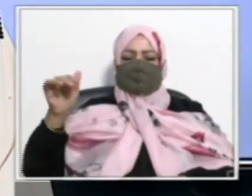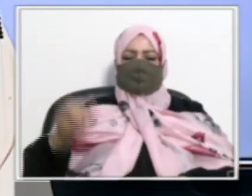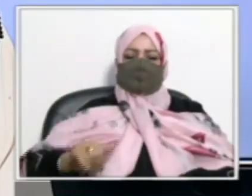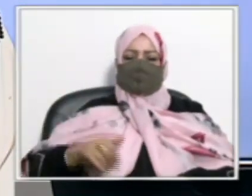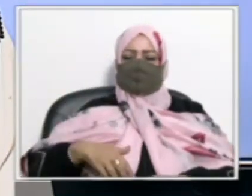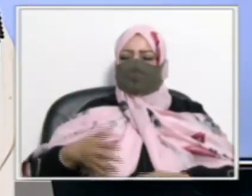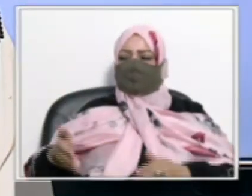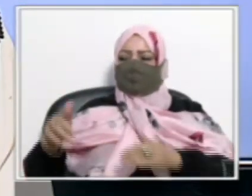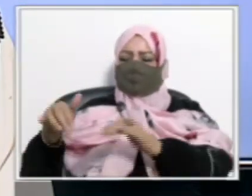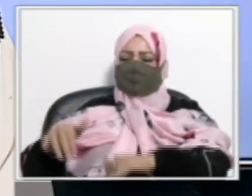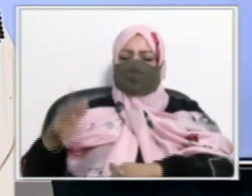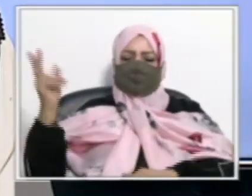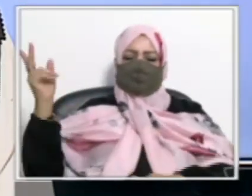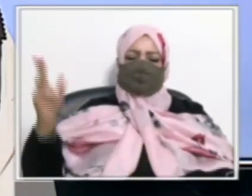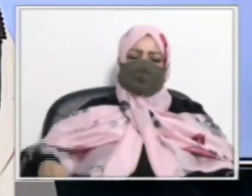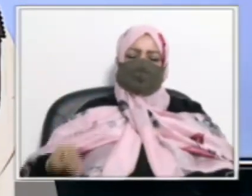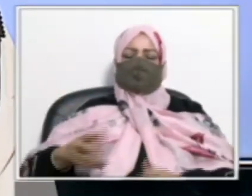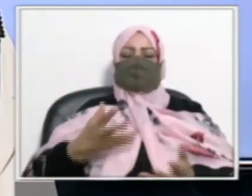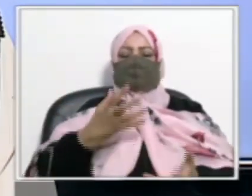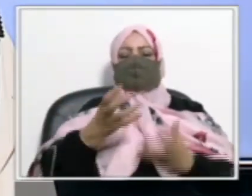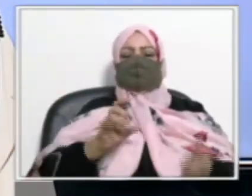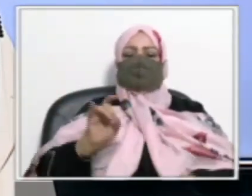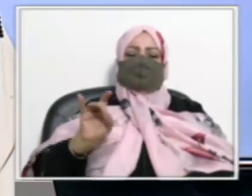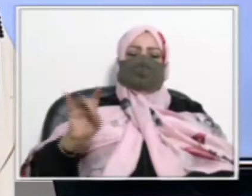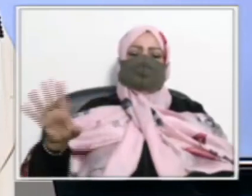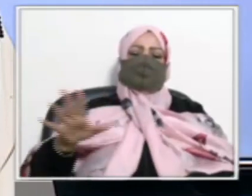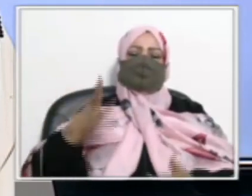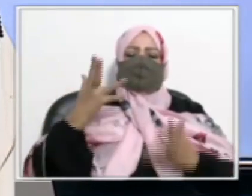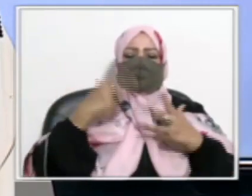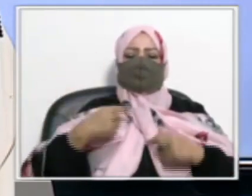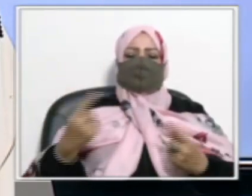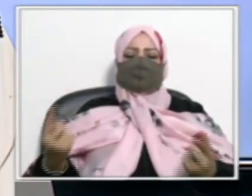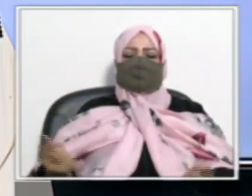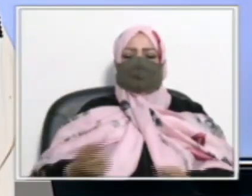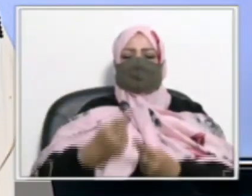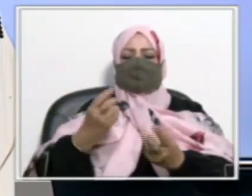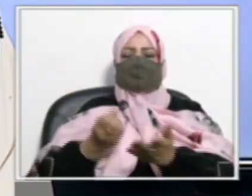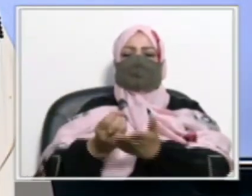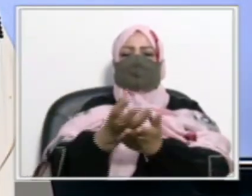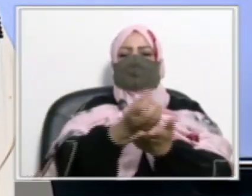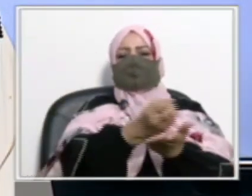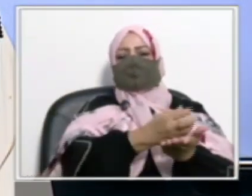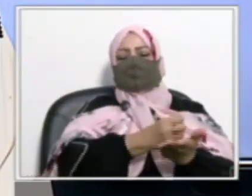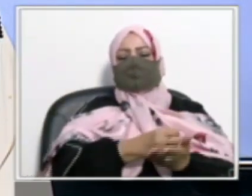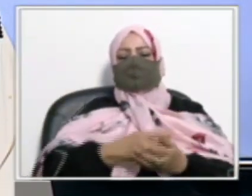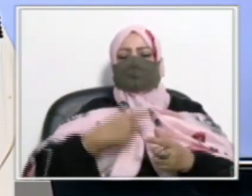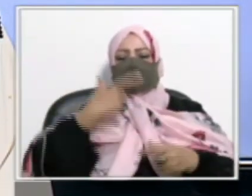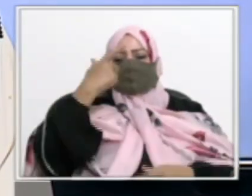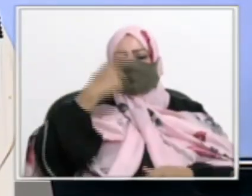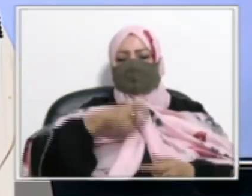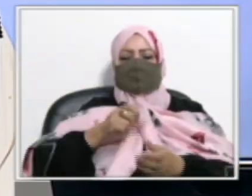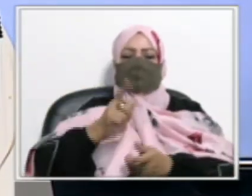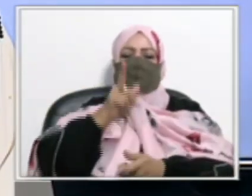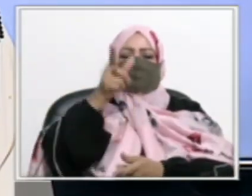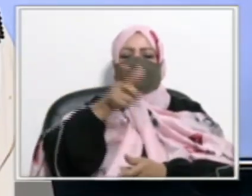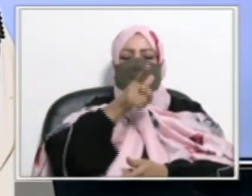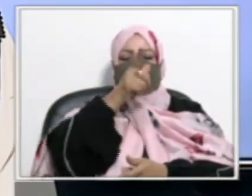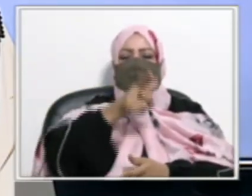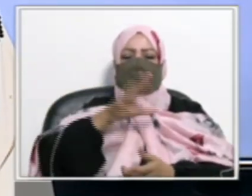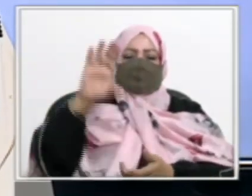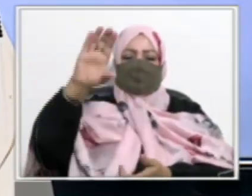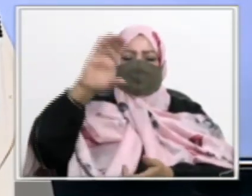والتعليق والإجابة به، وصلى الله وسلم على نبينا محمد وعلى آله وصحبه أجمعين، وإلى لقاء